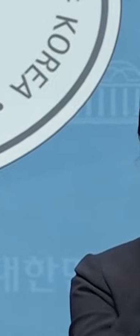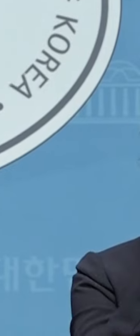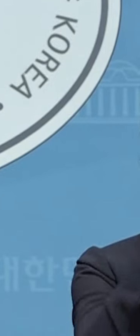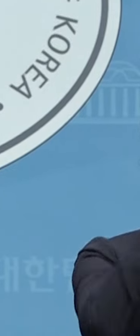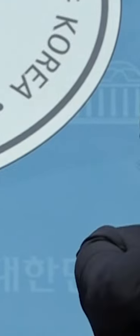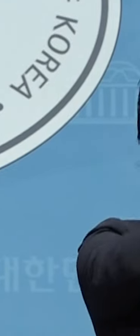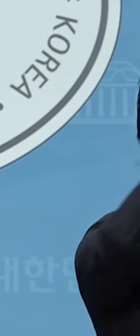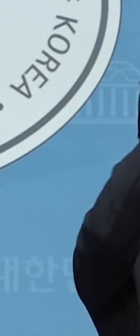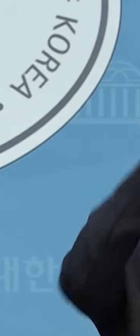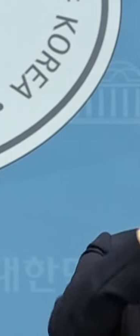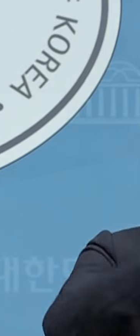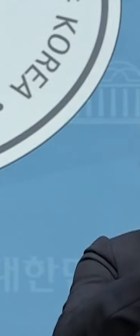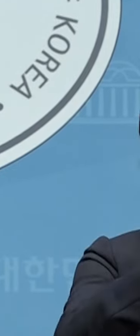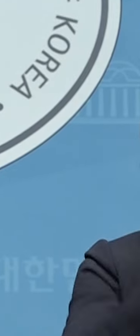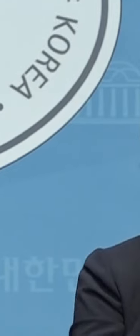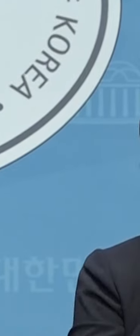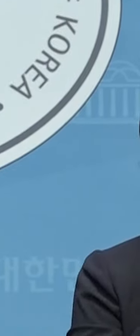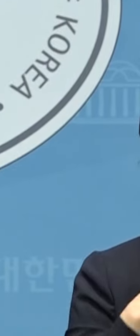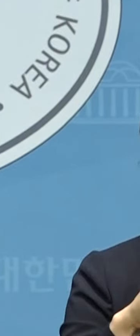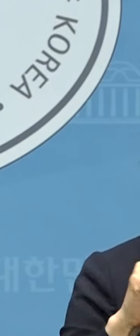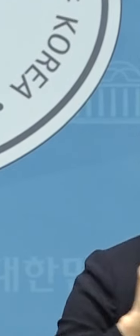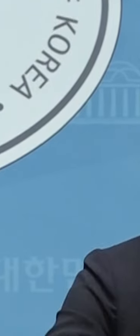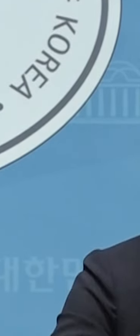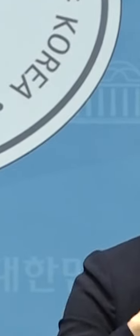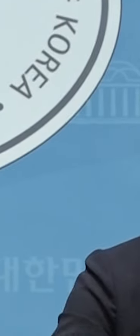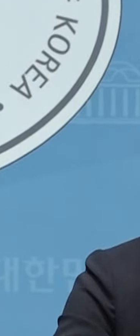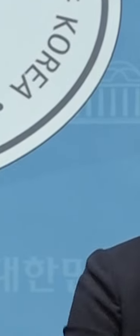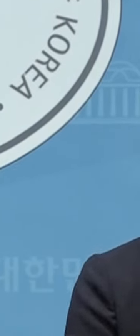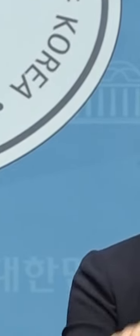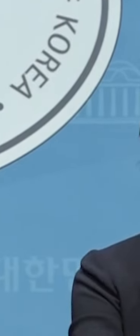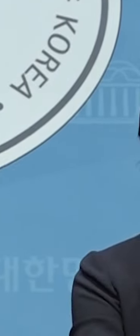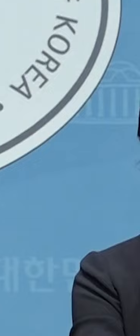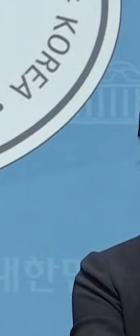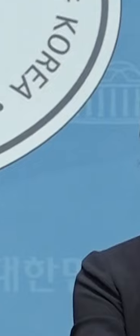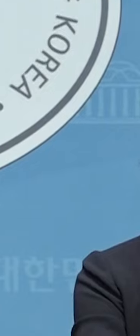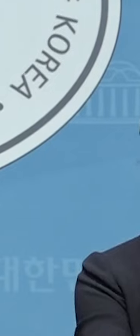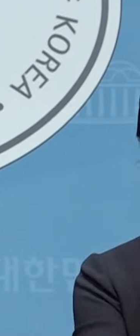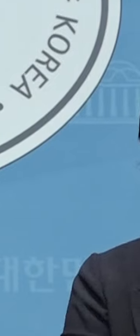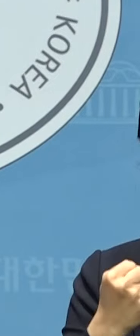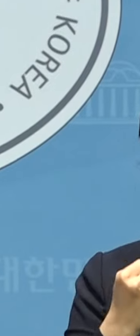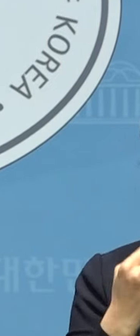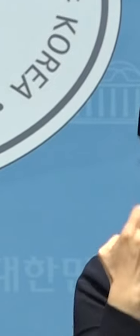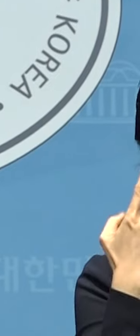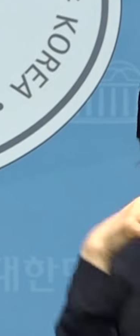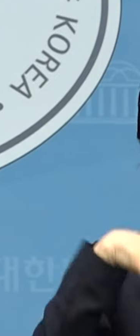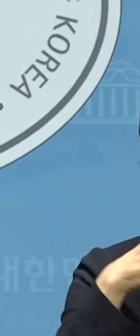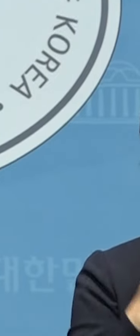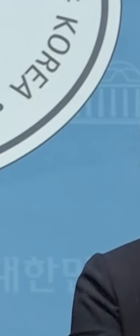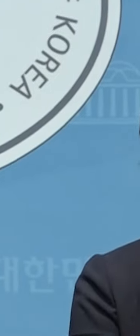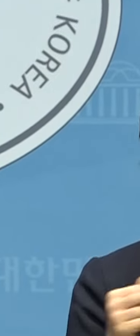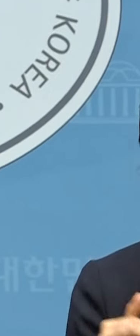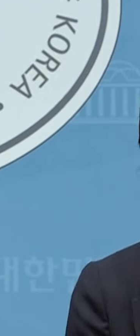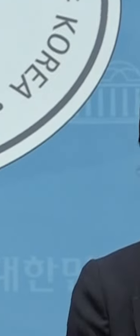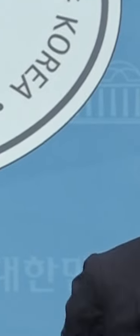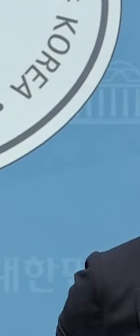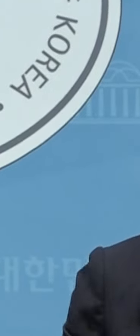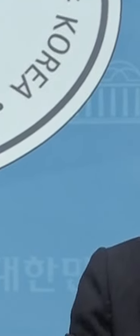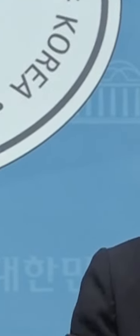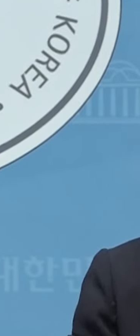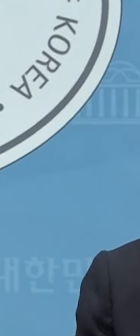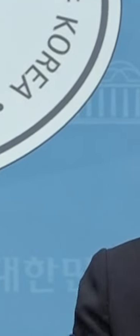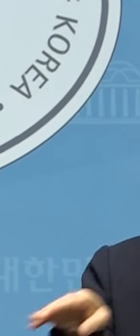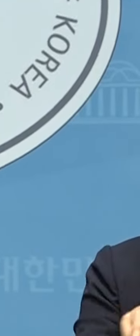또 육군이 사용하는 건물을 빼앗아 대실 경호동 바꿨습니다 심지어 해병대